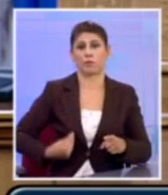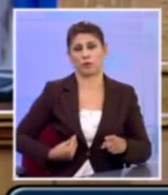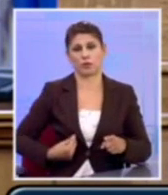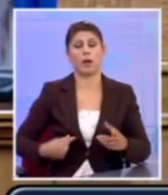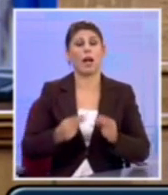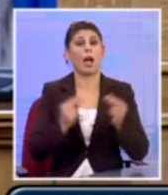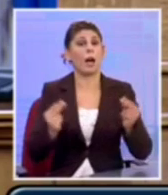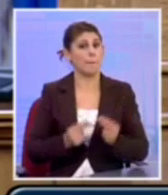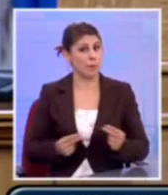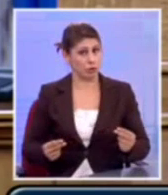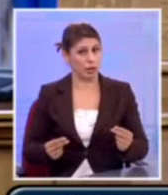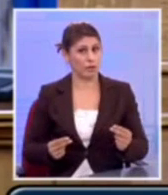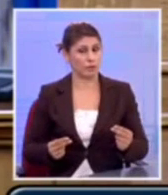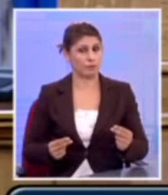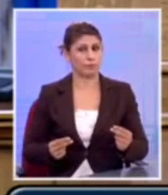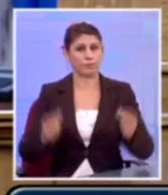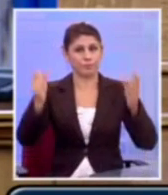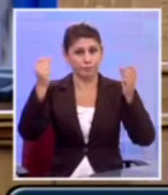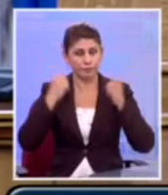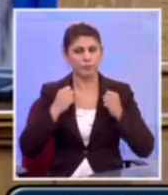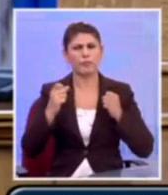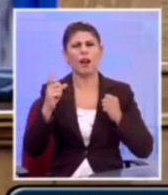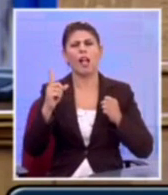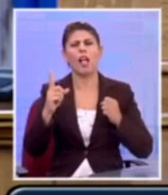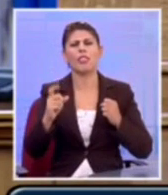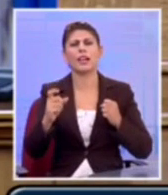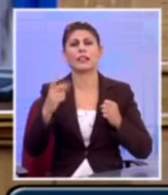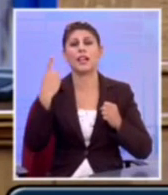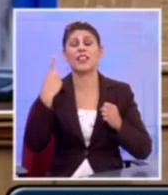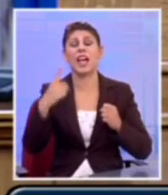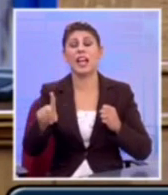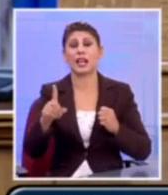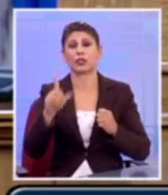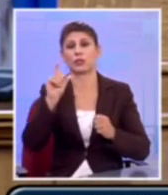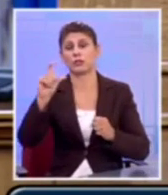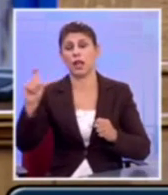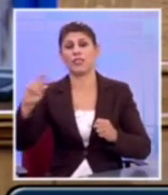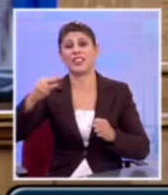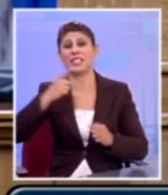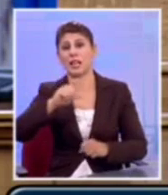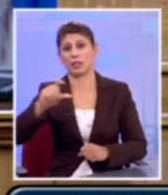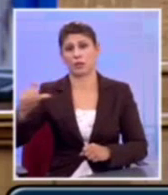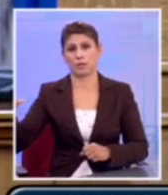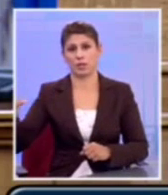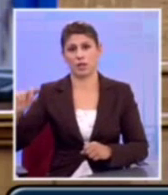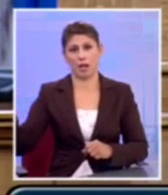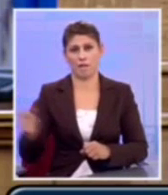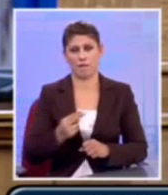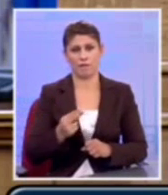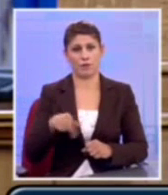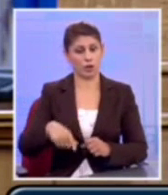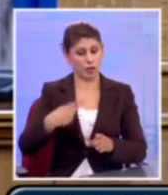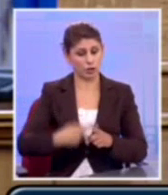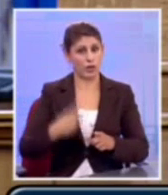με αποτέλεσμα απώλειες σε δεκάδες ή και εκατοντάδες δισεκατομμύρια ευρώ για